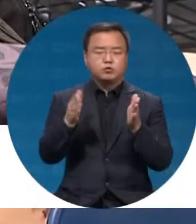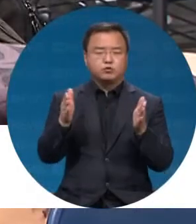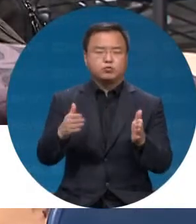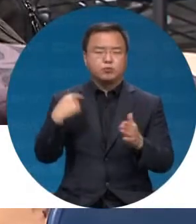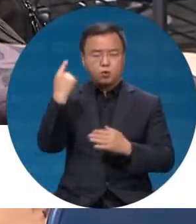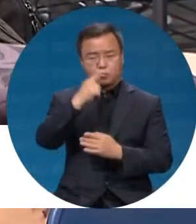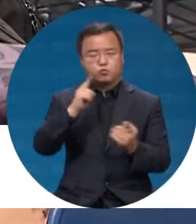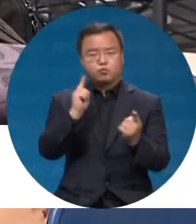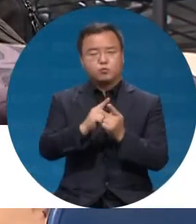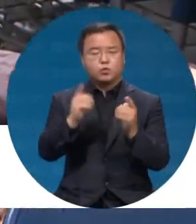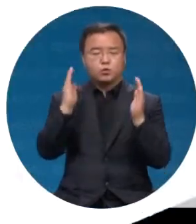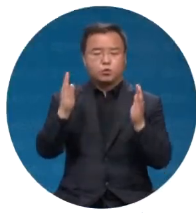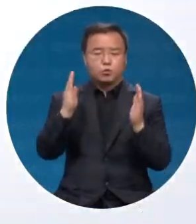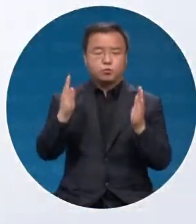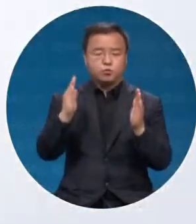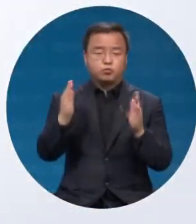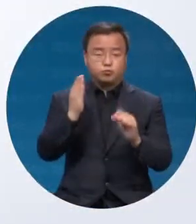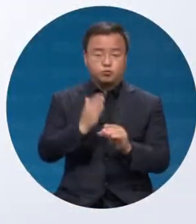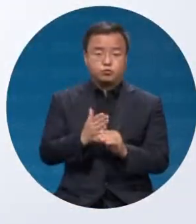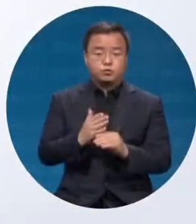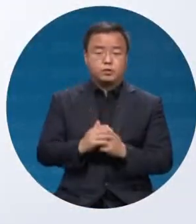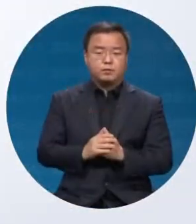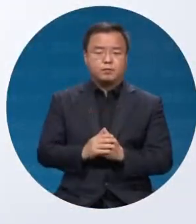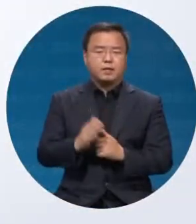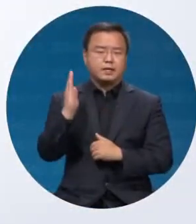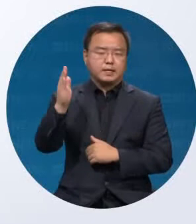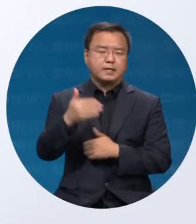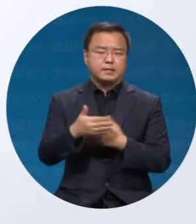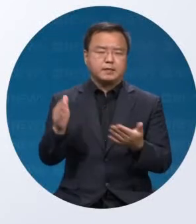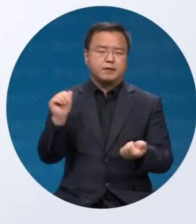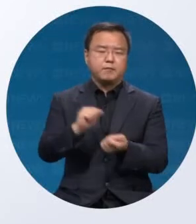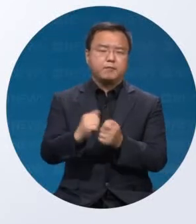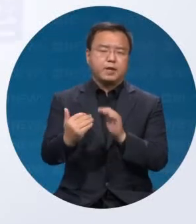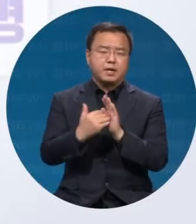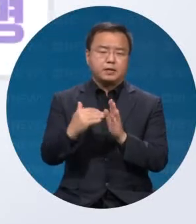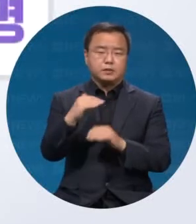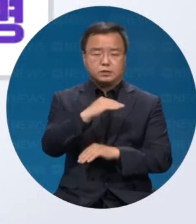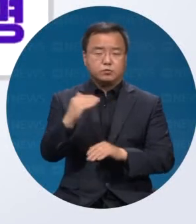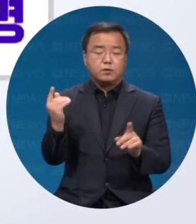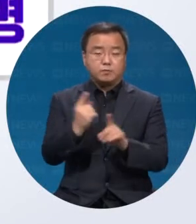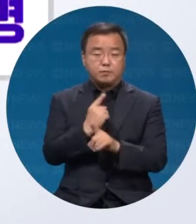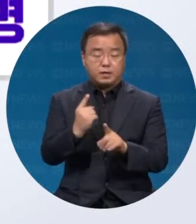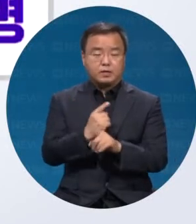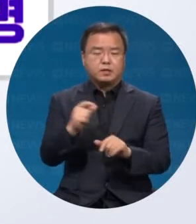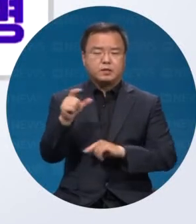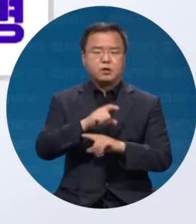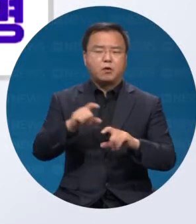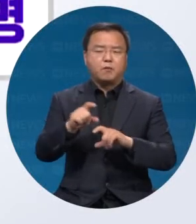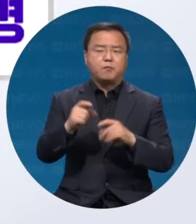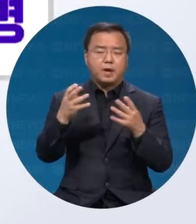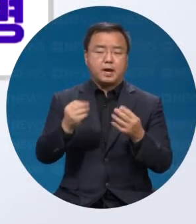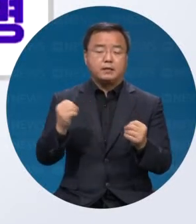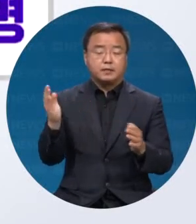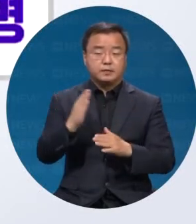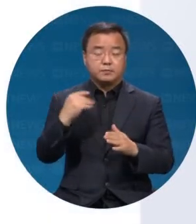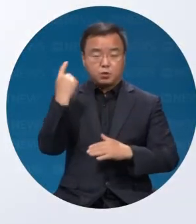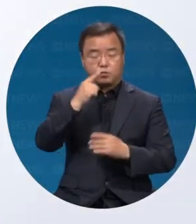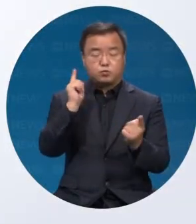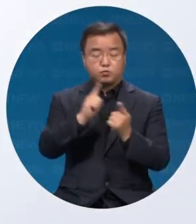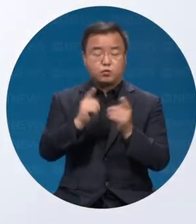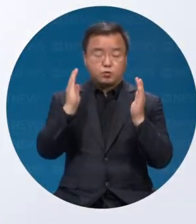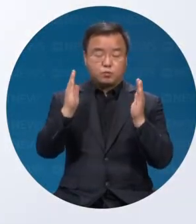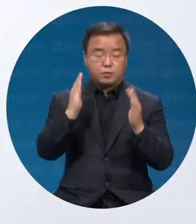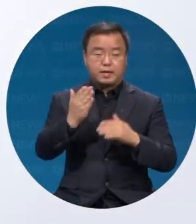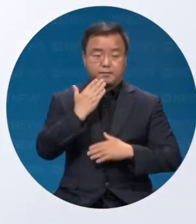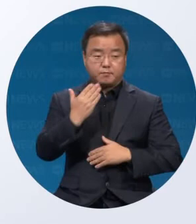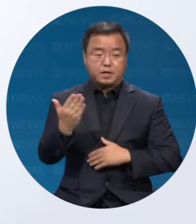원칙으로 진행됩니다 강의실 방역 기준을 완화해 더 많은 학생들이 대면 수업을 들을 수 있게 되고 접종